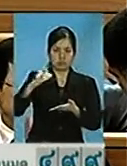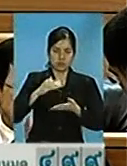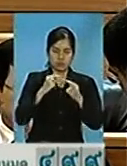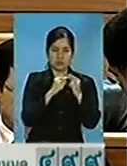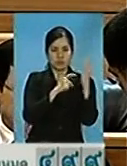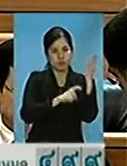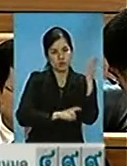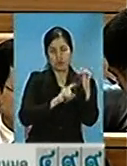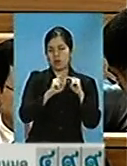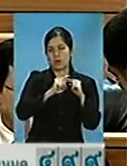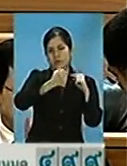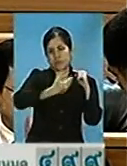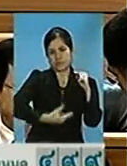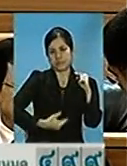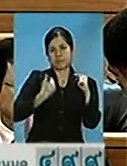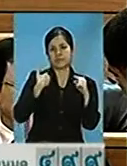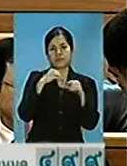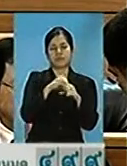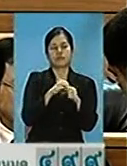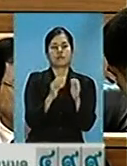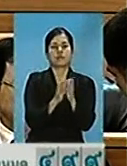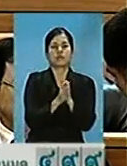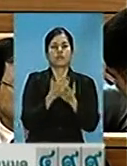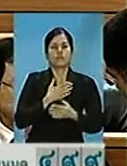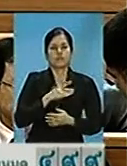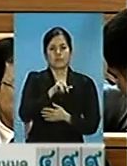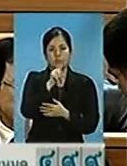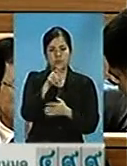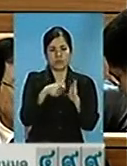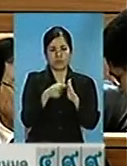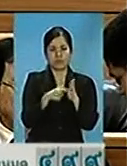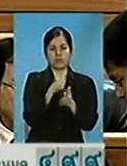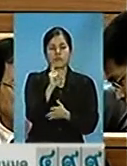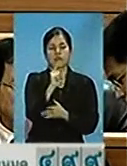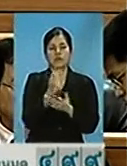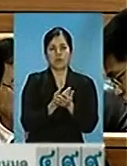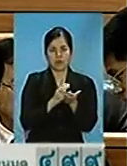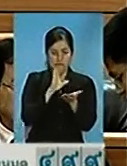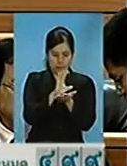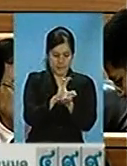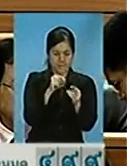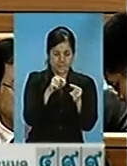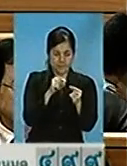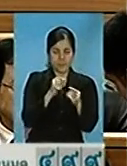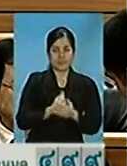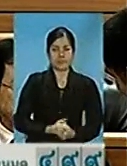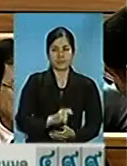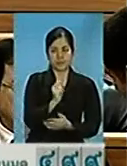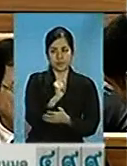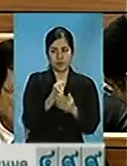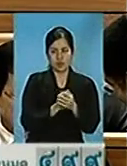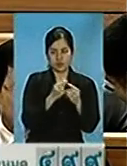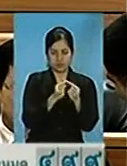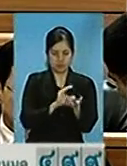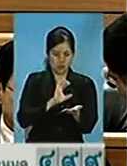ความหมายมันกว้างครับเหตุผลที่ผมถามตรงนี้ครับท่านประธานครับเนื่องจากกองทุนนี้ผมเรียนแล้วว่าเป็นกองทุนพัฒน